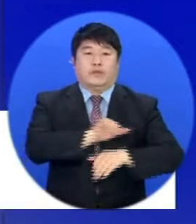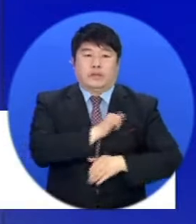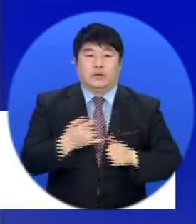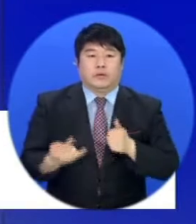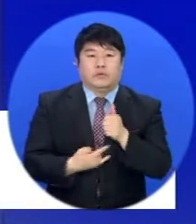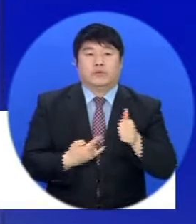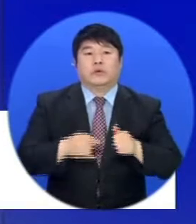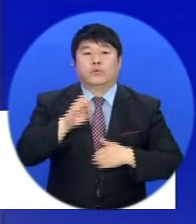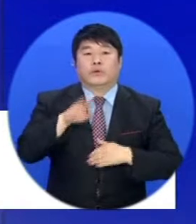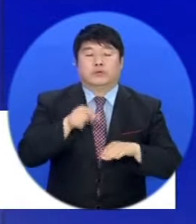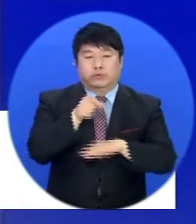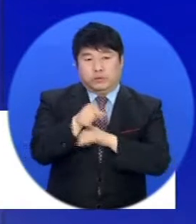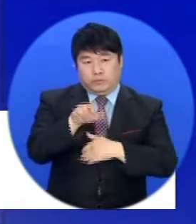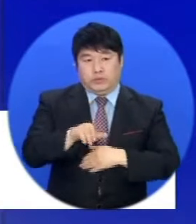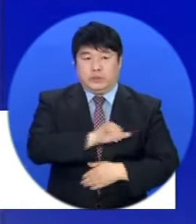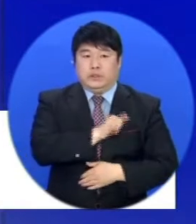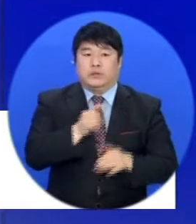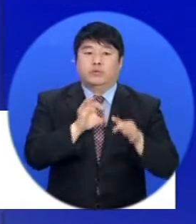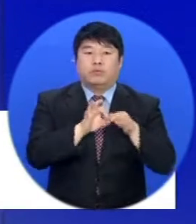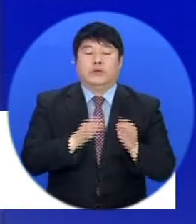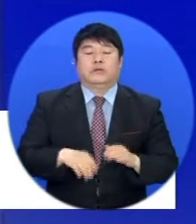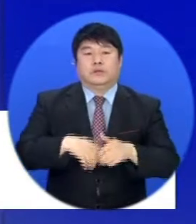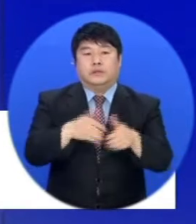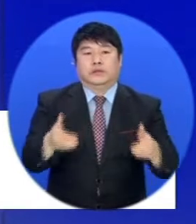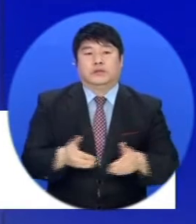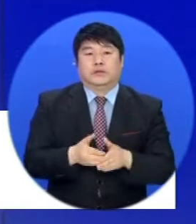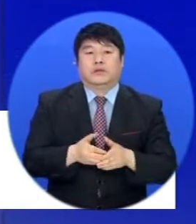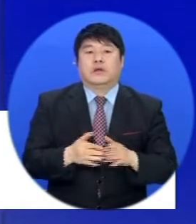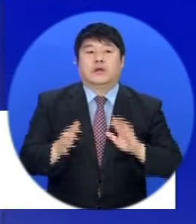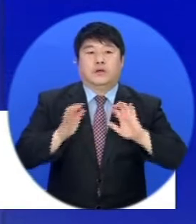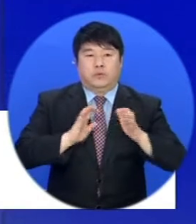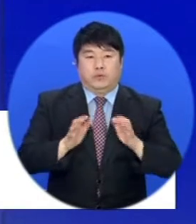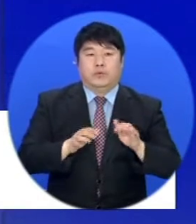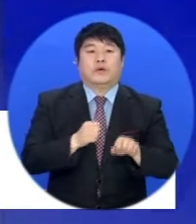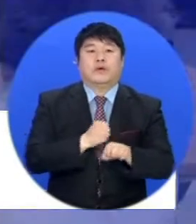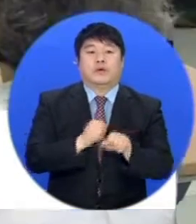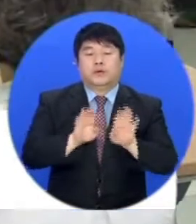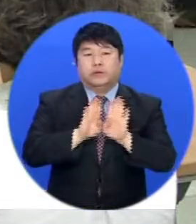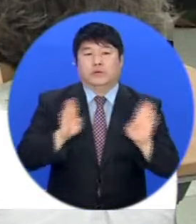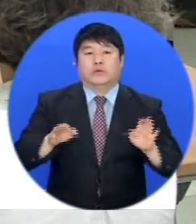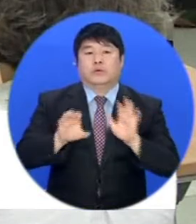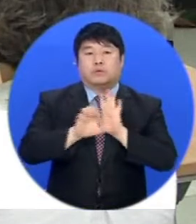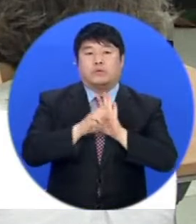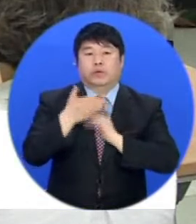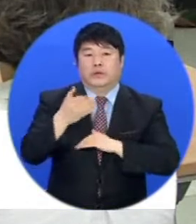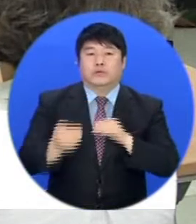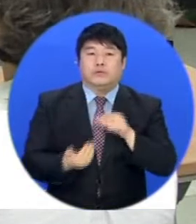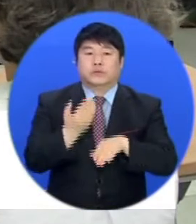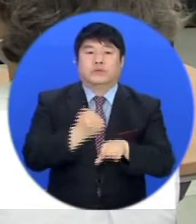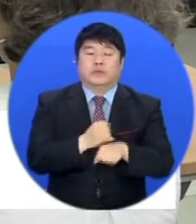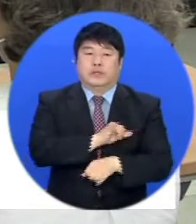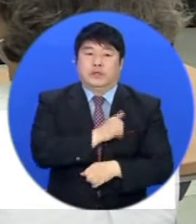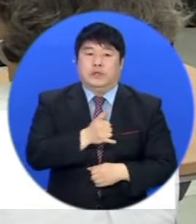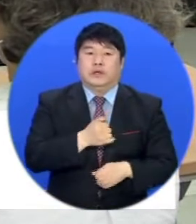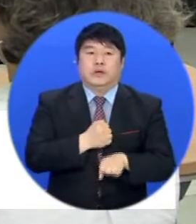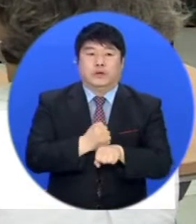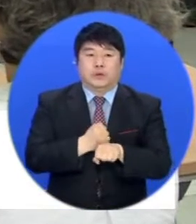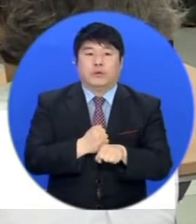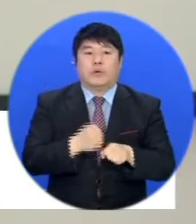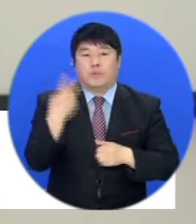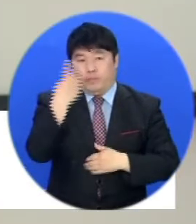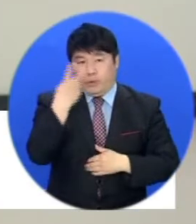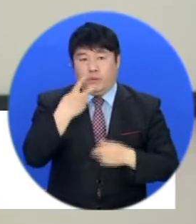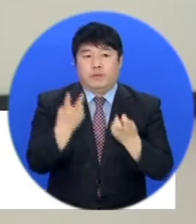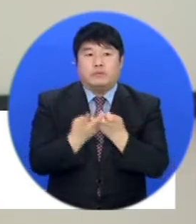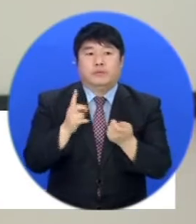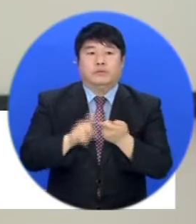국가인권위 광주사무소를 비롯한 인권 관련 단체들이 집담회를 열어 코로나19 재난 상황에서 인권보호 방안에 대해